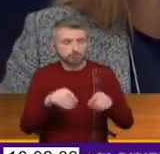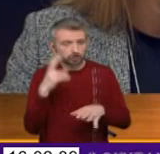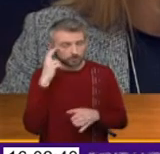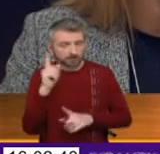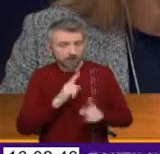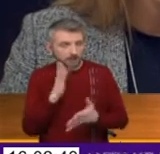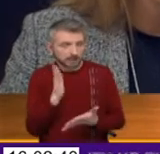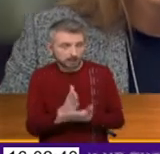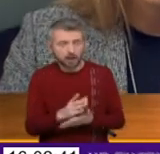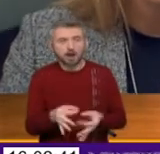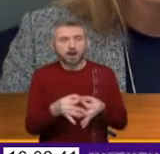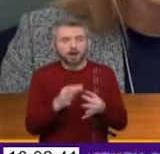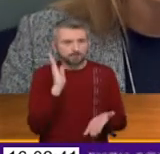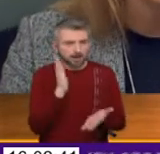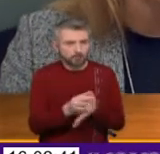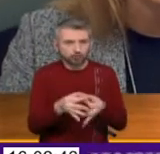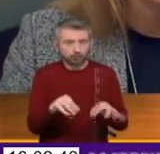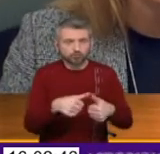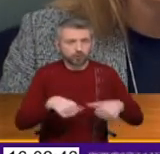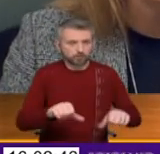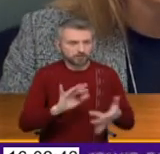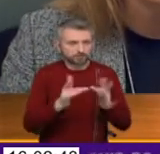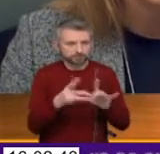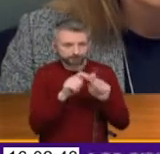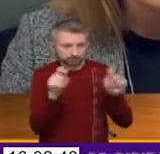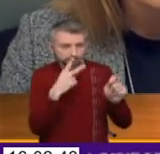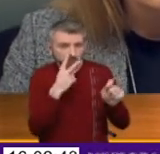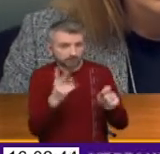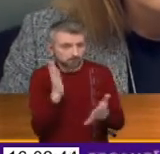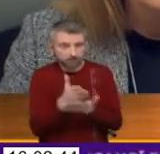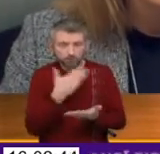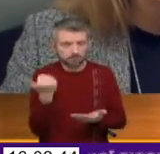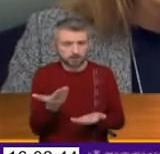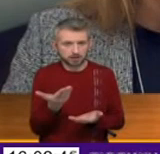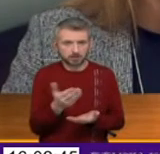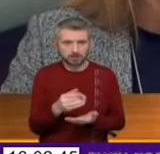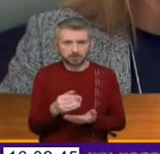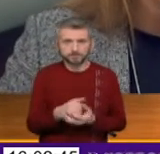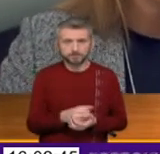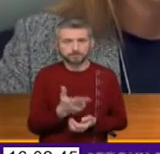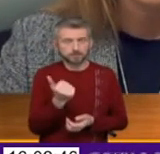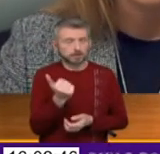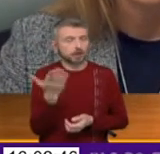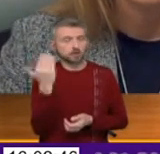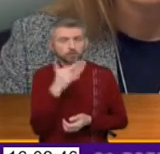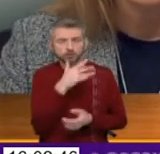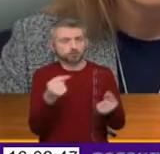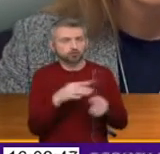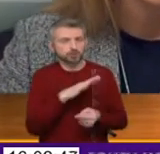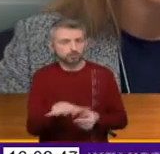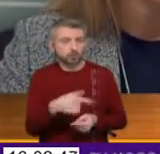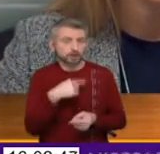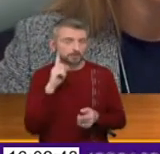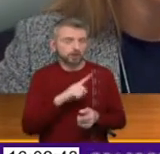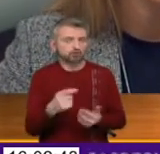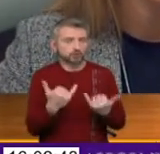є, але доступу прямого комісії, отак онлайн зайти і подивитися, немає. Так, що можна взагалі там щось на зараз той час ставити чи ні? Точно не було. Я